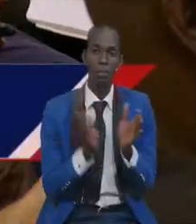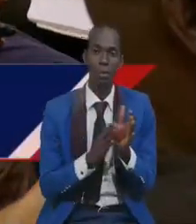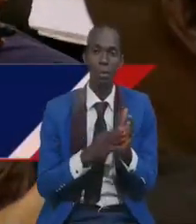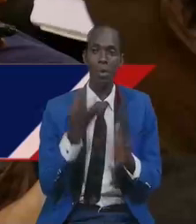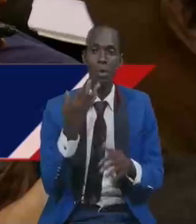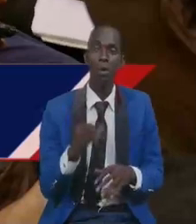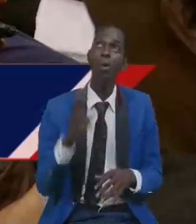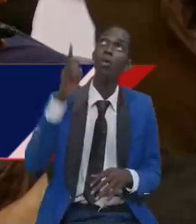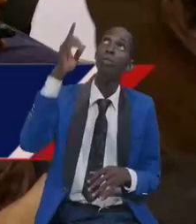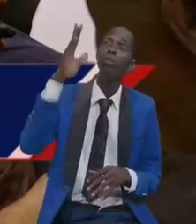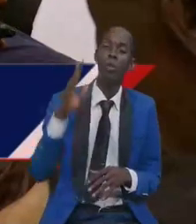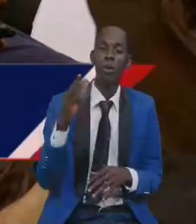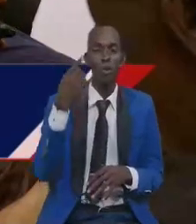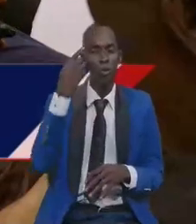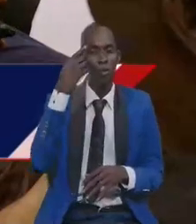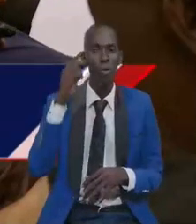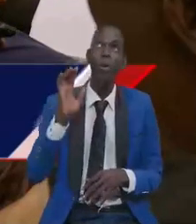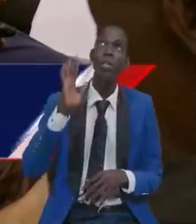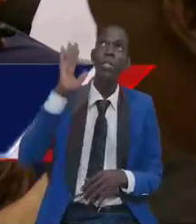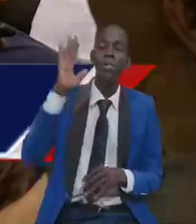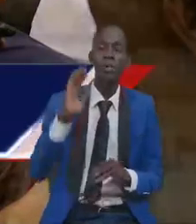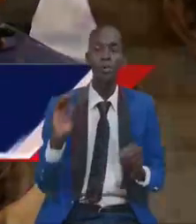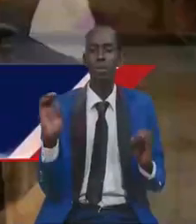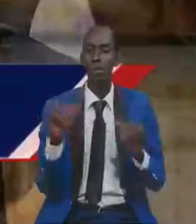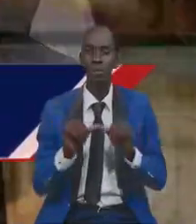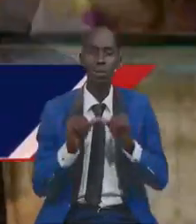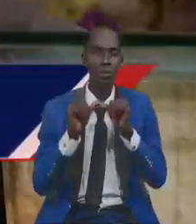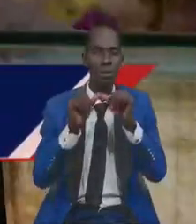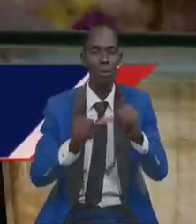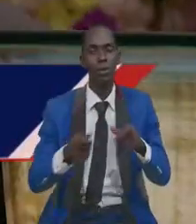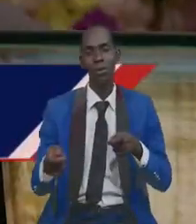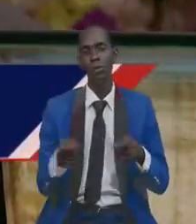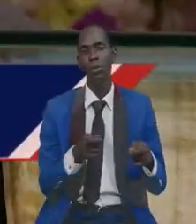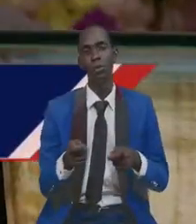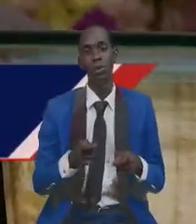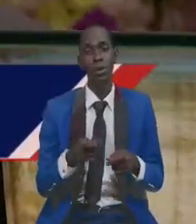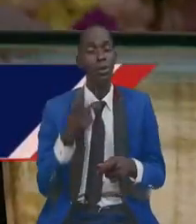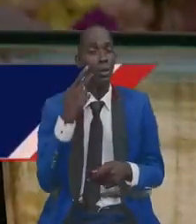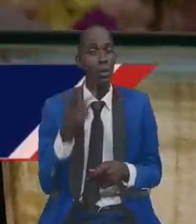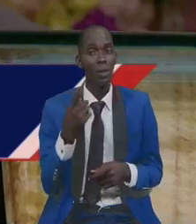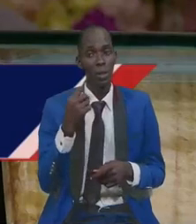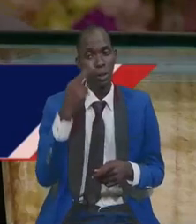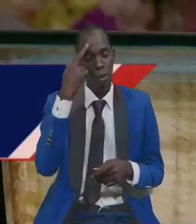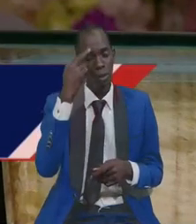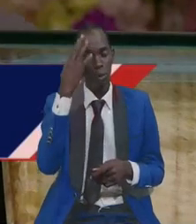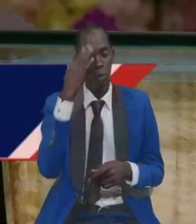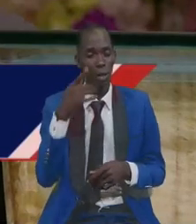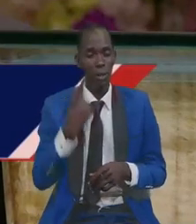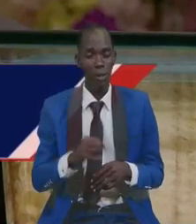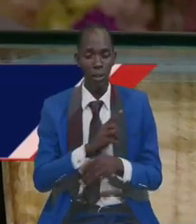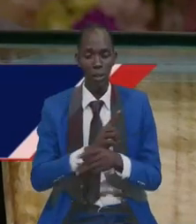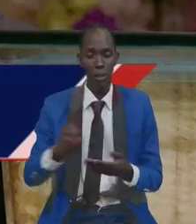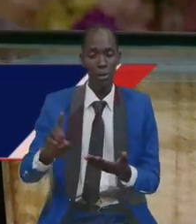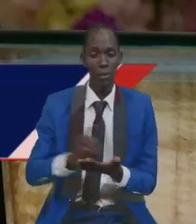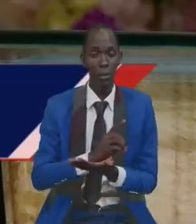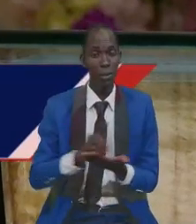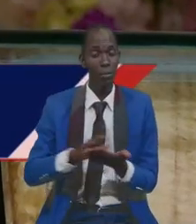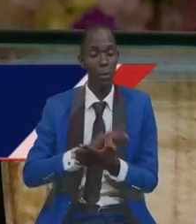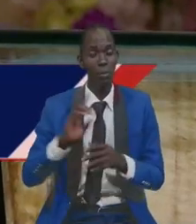pour sa domination éternelle. Alors, vous devez savoir, la raison pour laquelle la punition divine est descendue sur